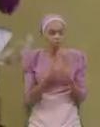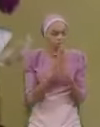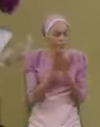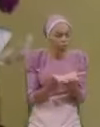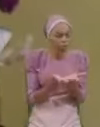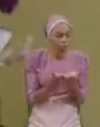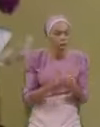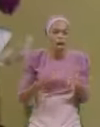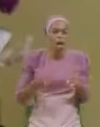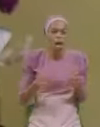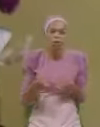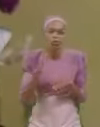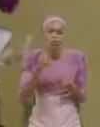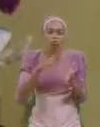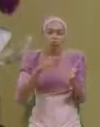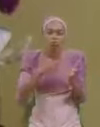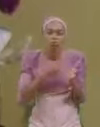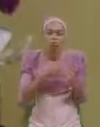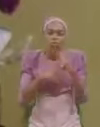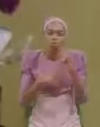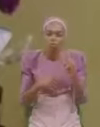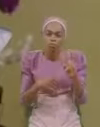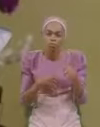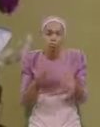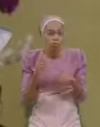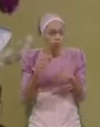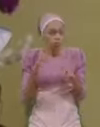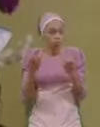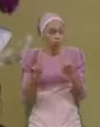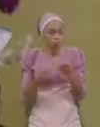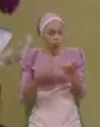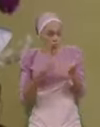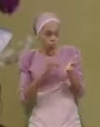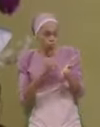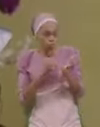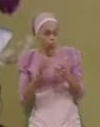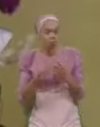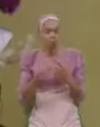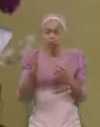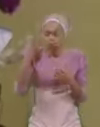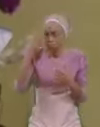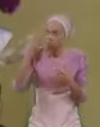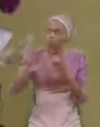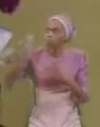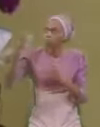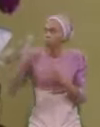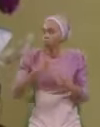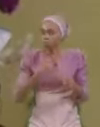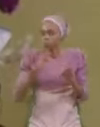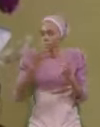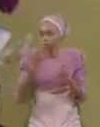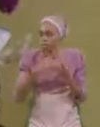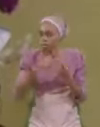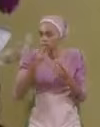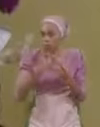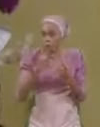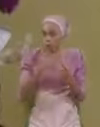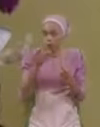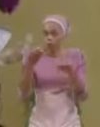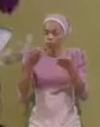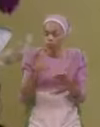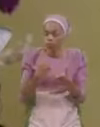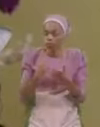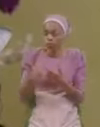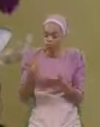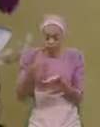lisez-vous est-ce que vous lisez avec l'intention de vouloir comprendre ce que Dieu vous dit ou vous lisez pour